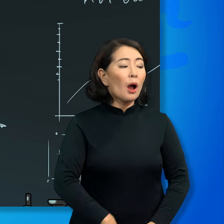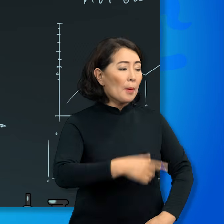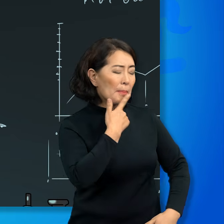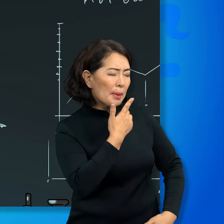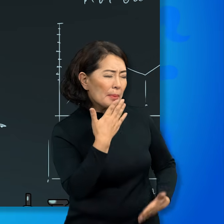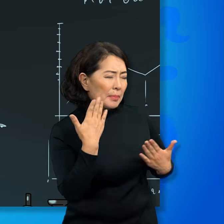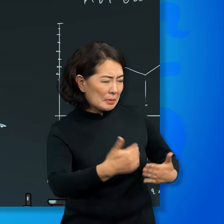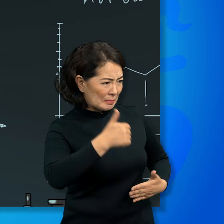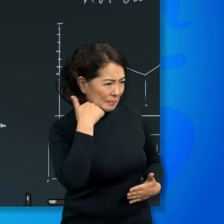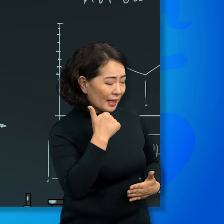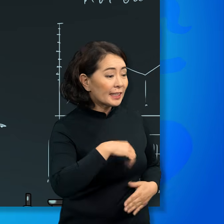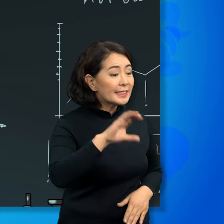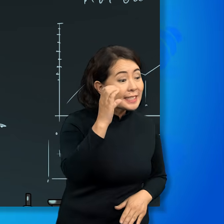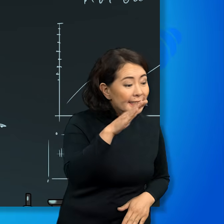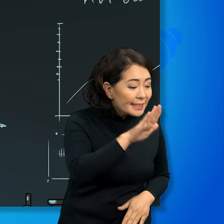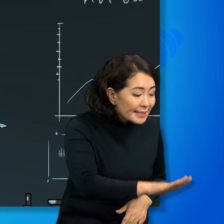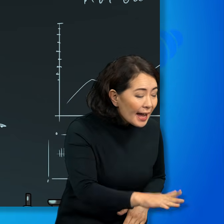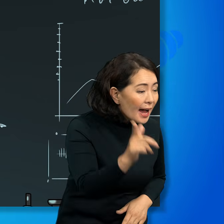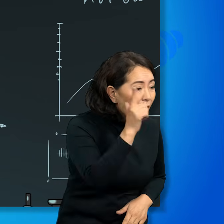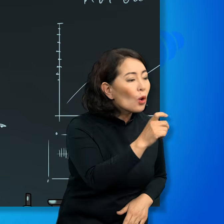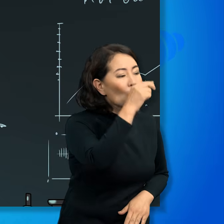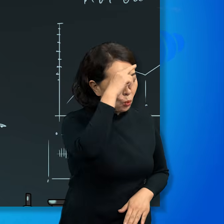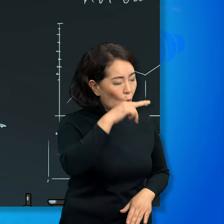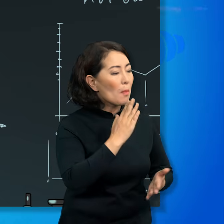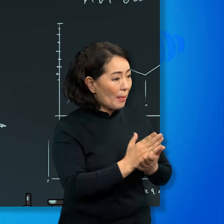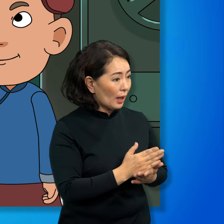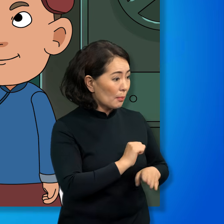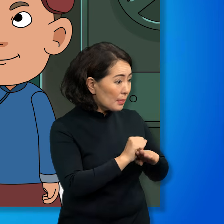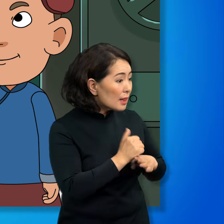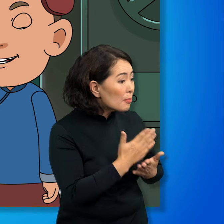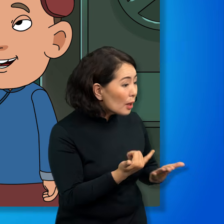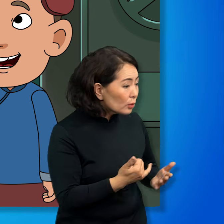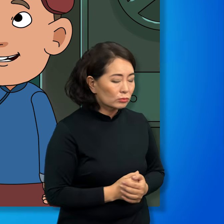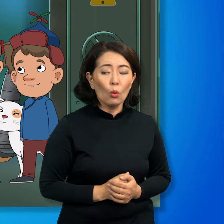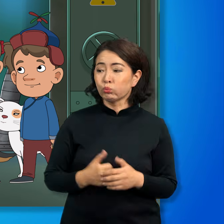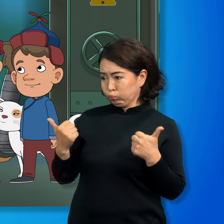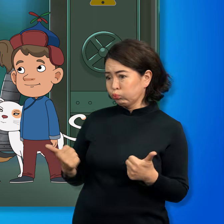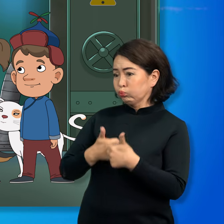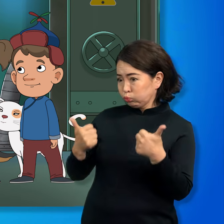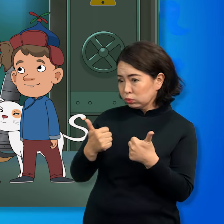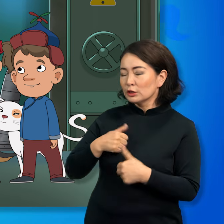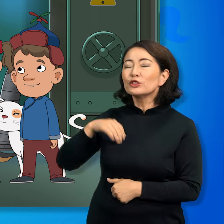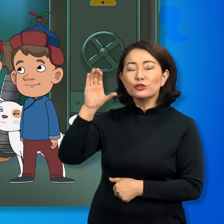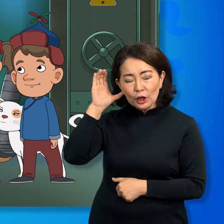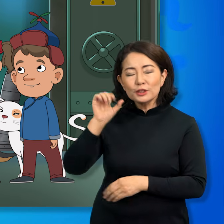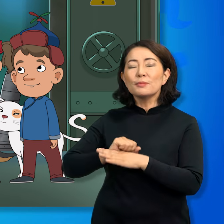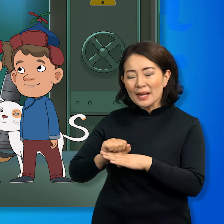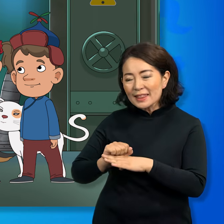Хурц үг хэлтэй сэргэлэн жаахан хүү байгаа. За та хэдмэн бэлэн үү? Би билээ. Би бас билээ.